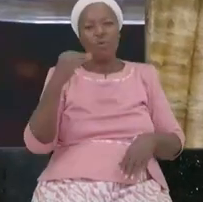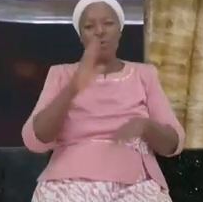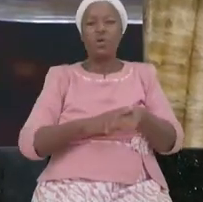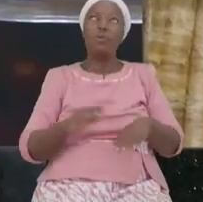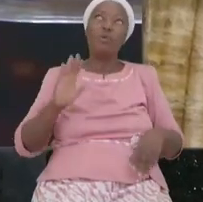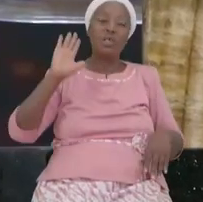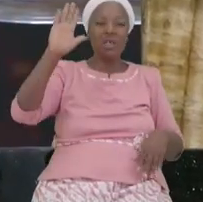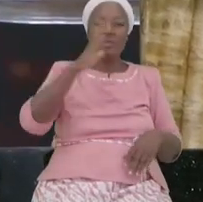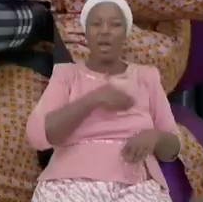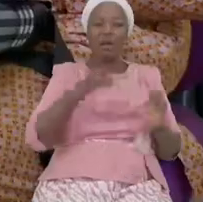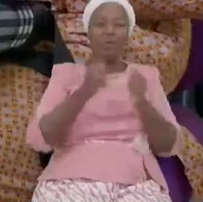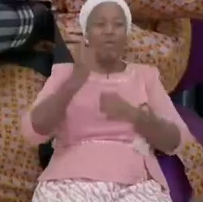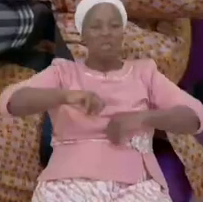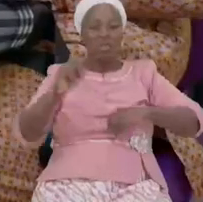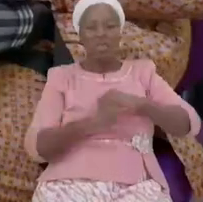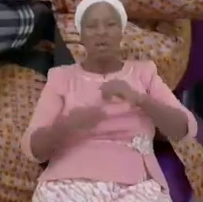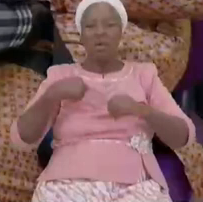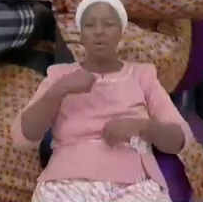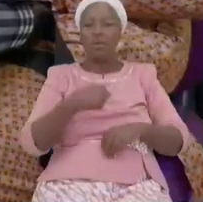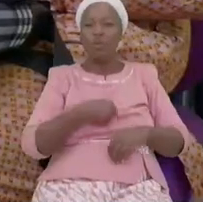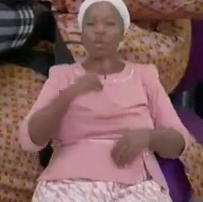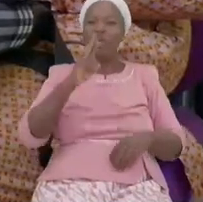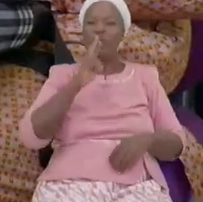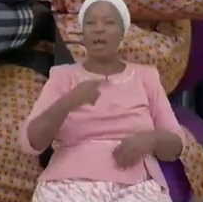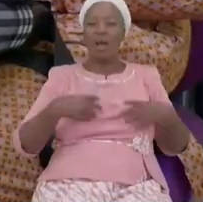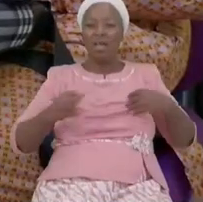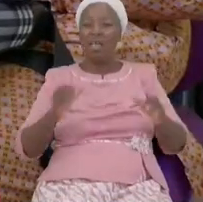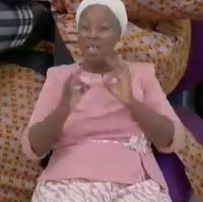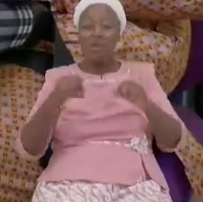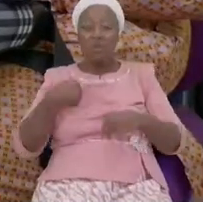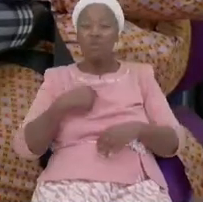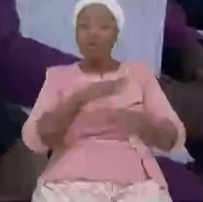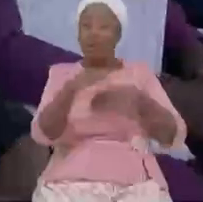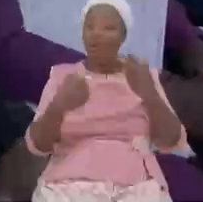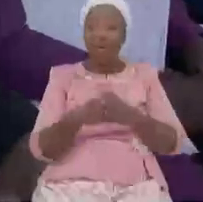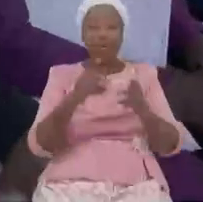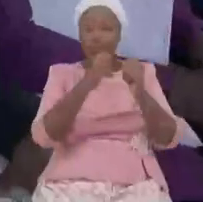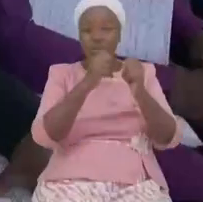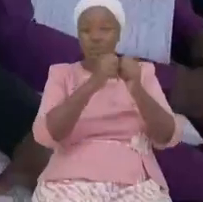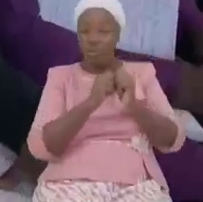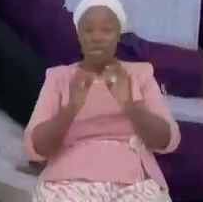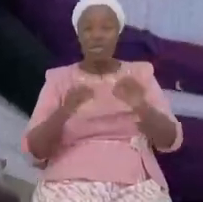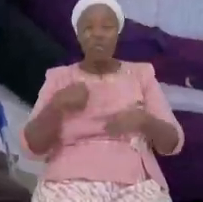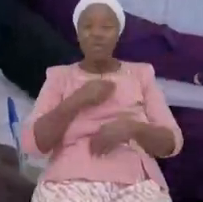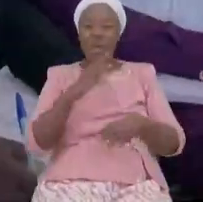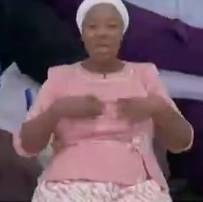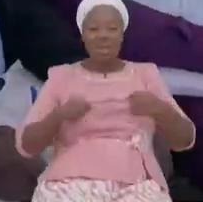sommes guéris. Si nous tous ensemble, si nous sommes guéris, je suis guéri.